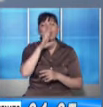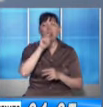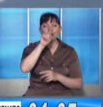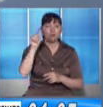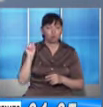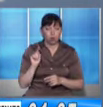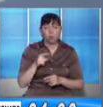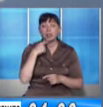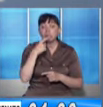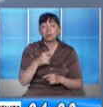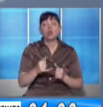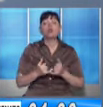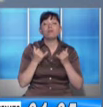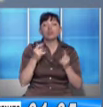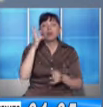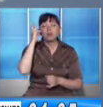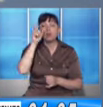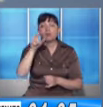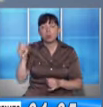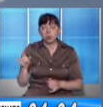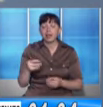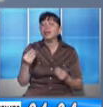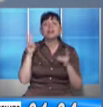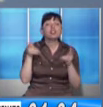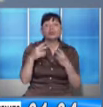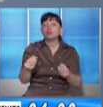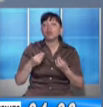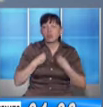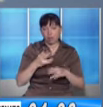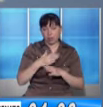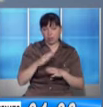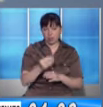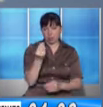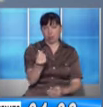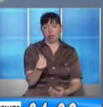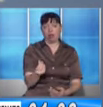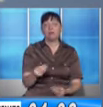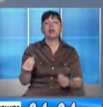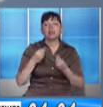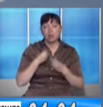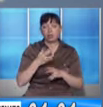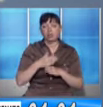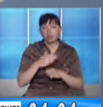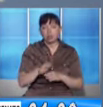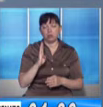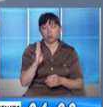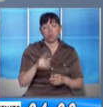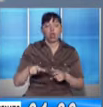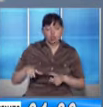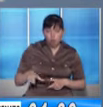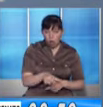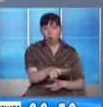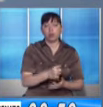și a zis, stimați ambasadori, nu ne dați credite în bani, dați-ne, vă rog, credite în